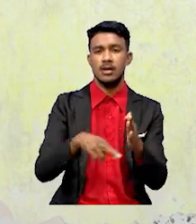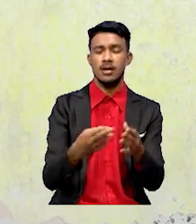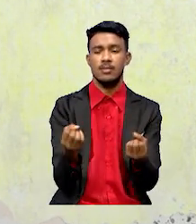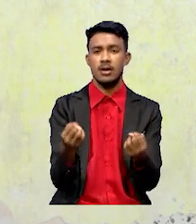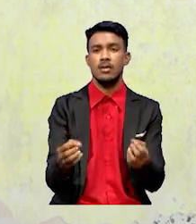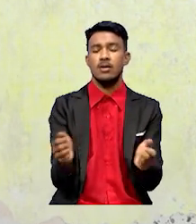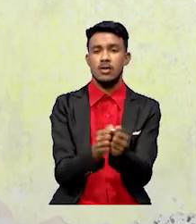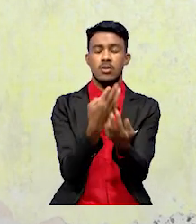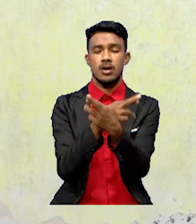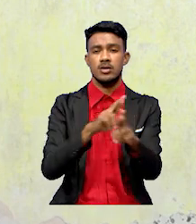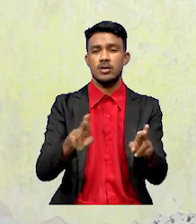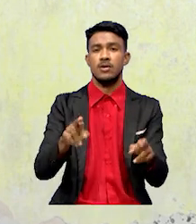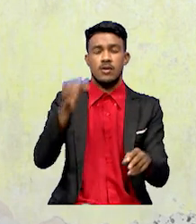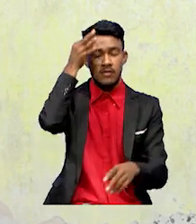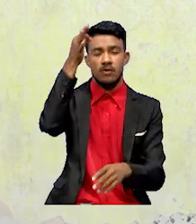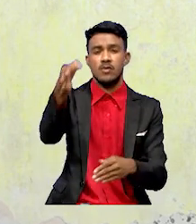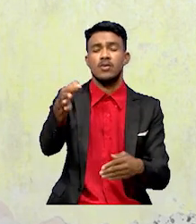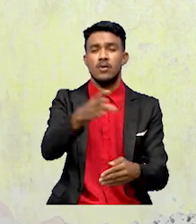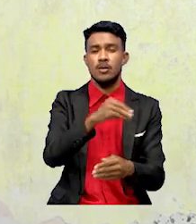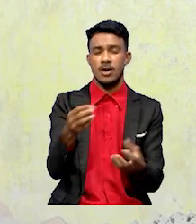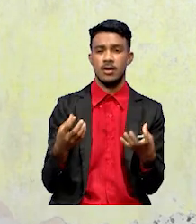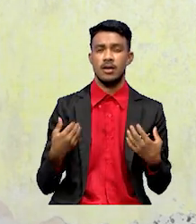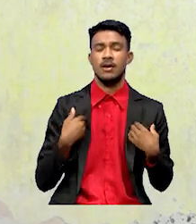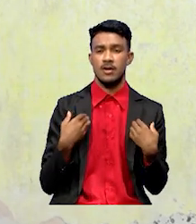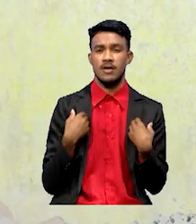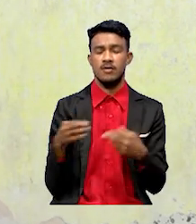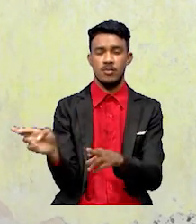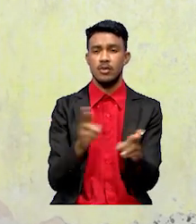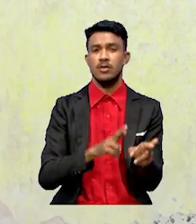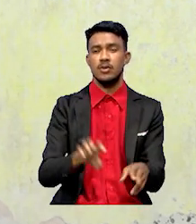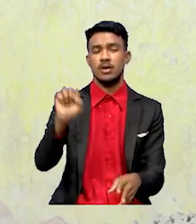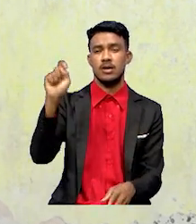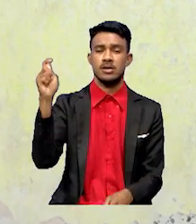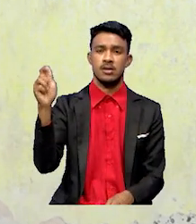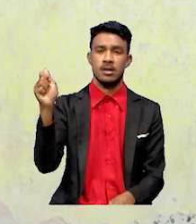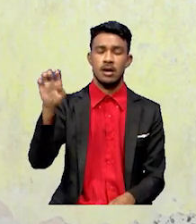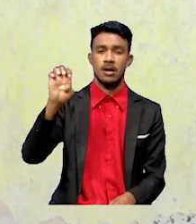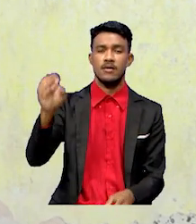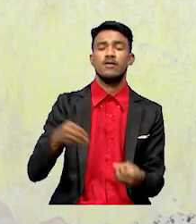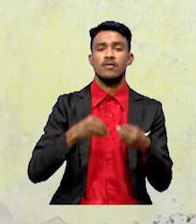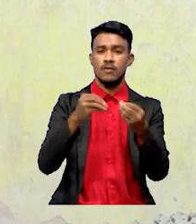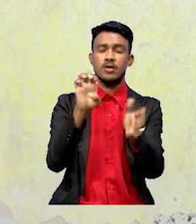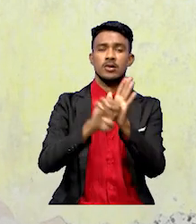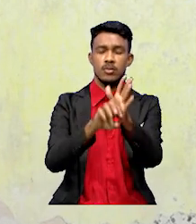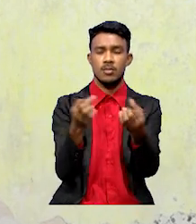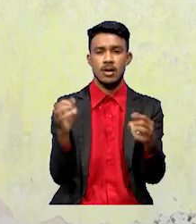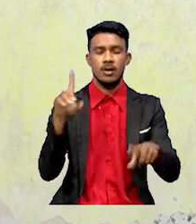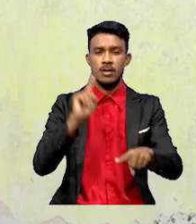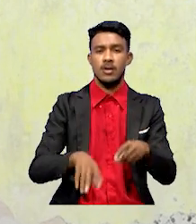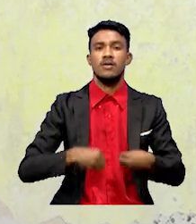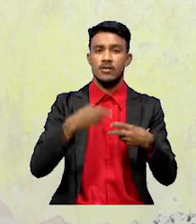yang abang beru amak kontes halo batru makari. Antang pronto, favor buat tidak esta halo format ni barak ni perlu label prejudika ami. Haula